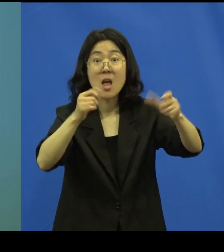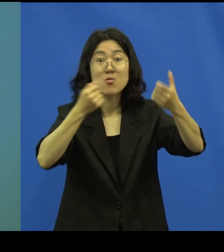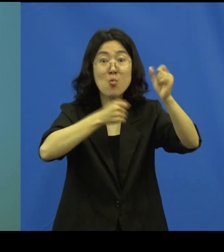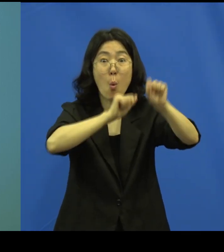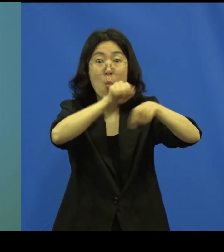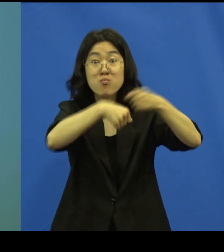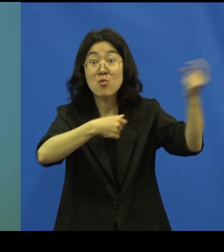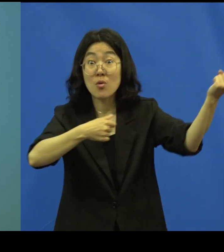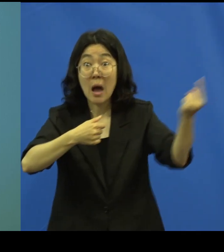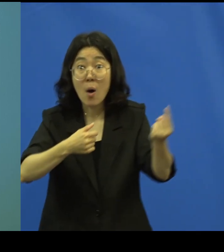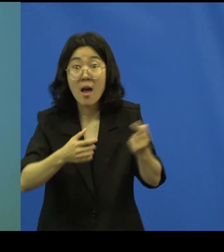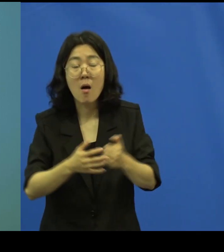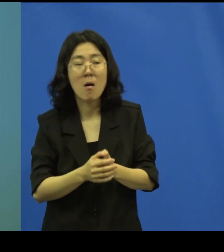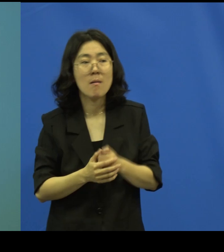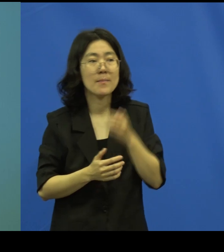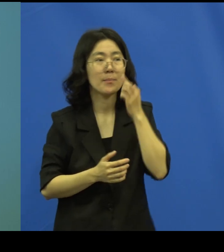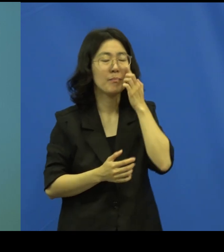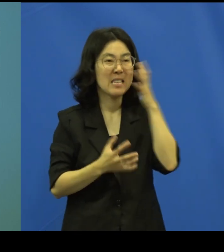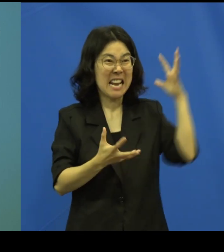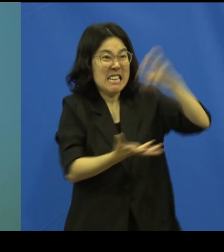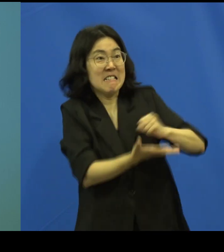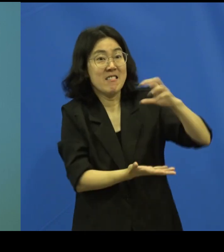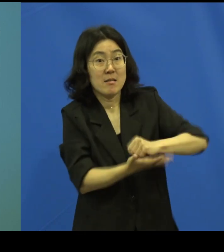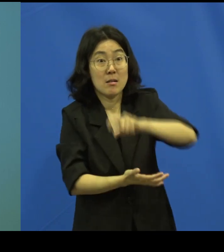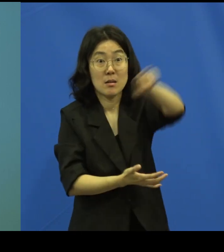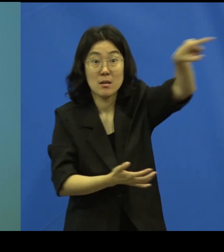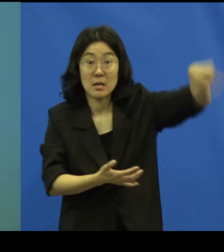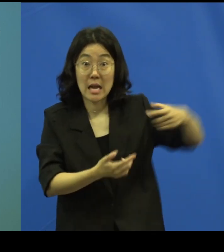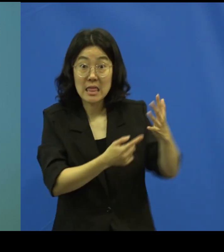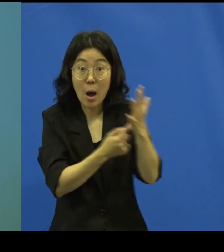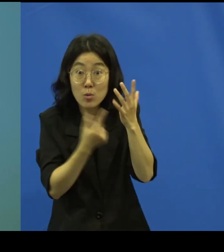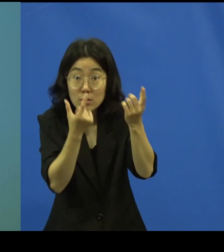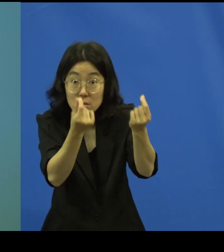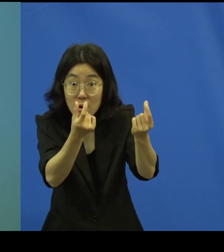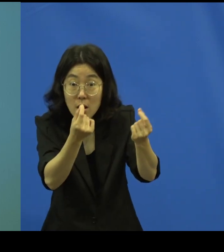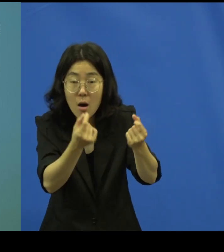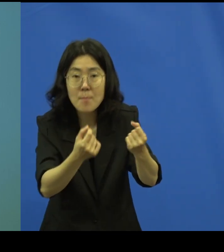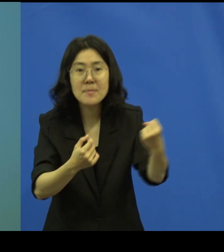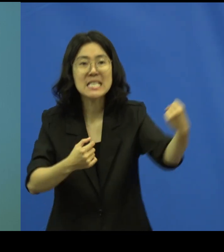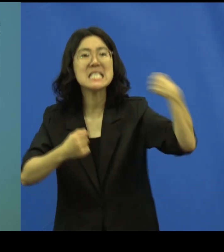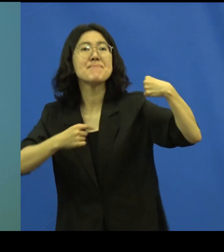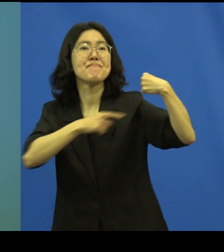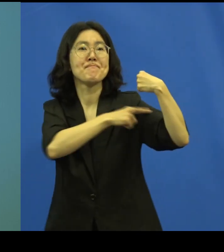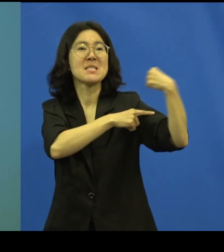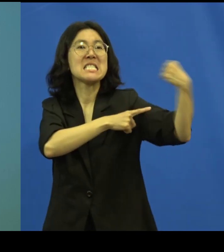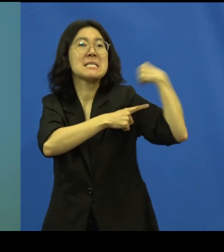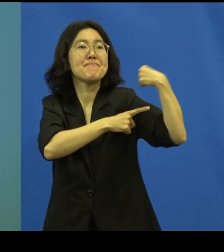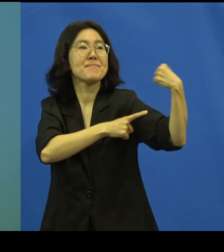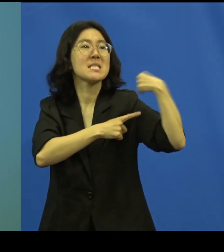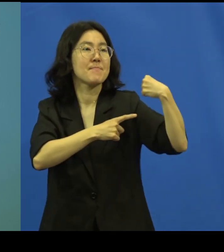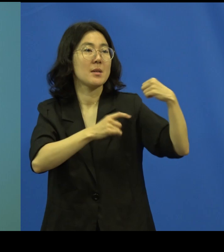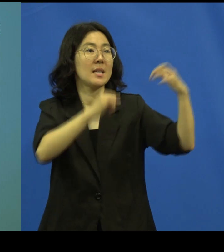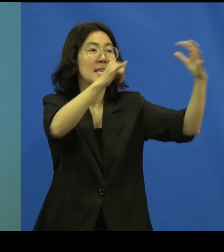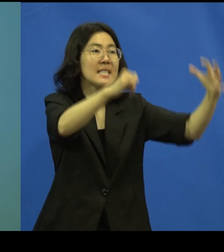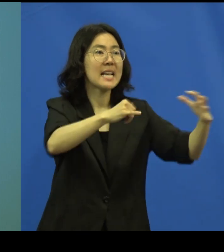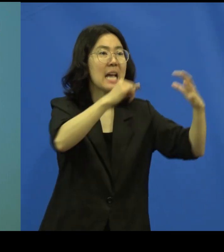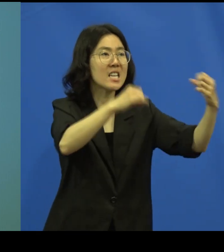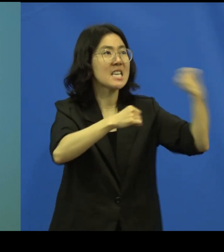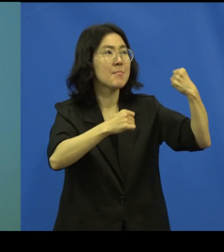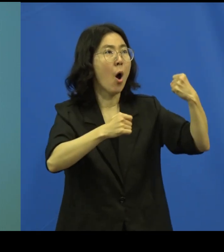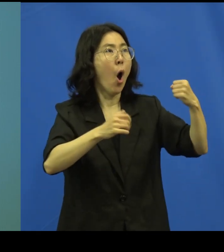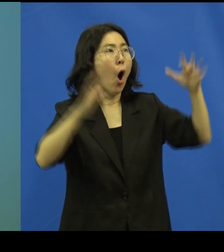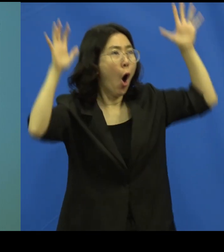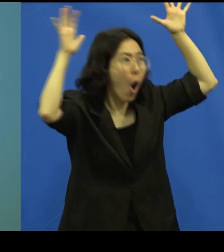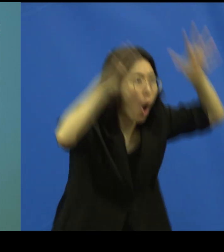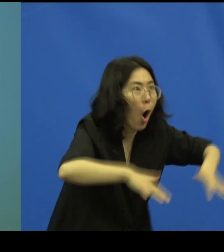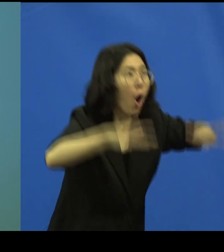요한계시록에는 바벨론이 나오죠. 앞으로 한번 좀은 다루는데 이 바벨론의 특징이 뭐예요? 힘이에요. 힘을 숭배하는, 권력을